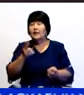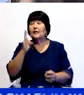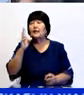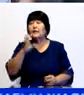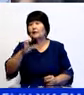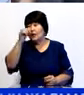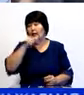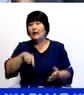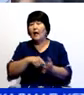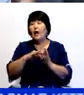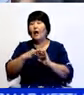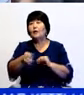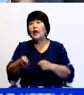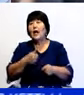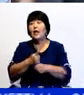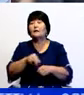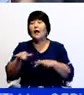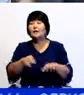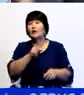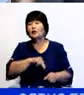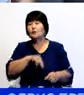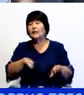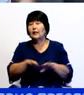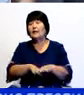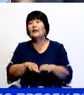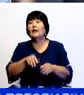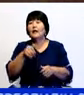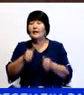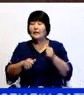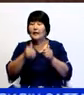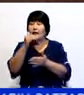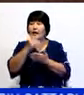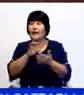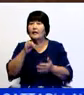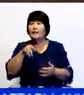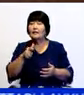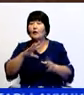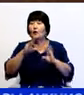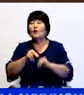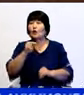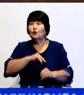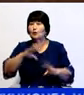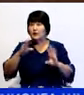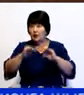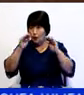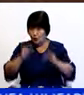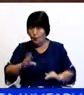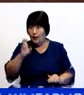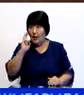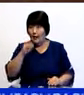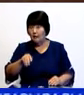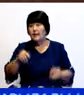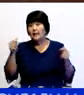айынан бастап қала және аудан әкімдерінің атқарған жұмыстарына қарай рейтинг жүргізіледі. Рейтинг қорытындысымен жұмыс нәтижесі төмен әкімдерге